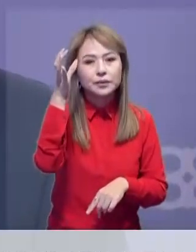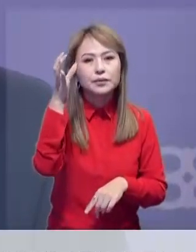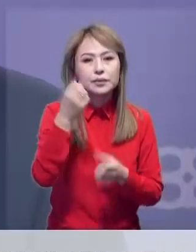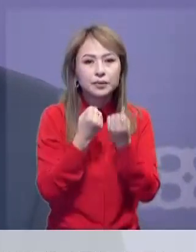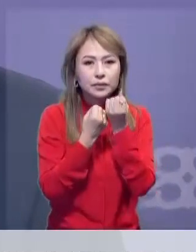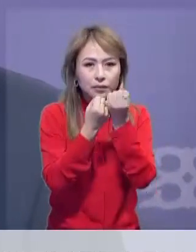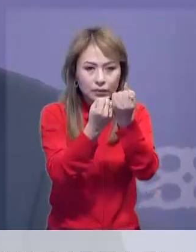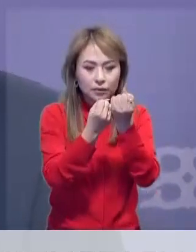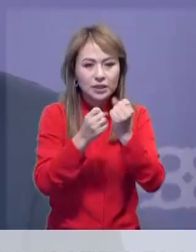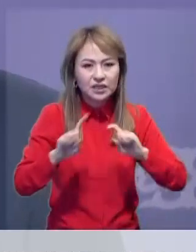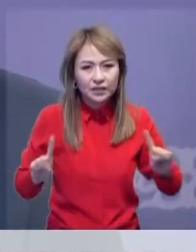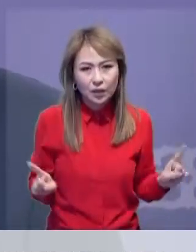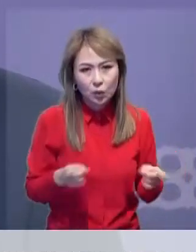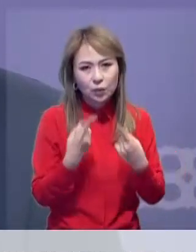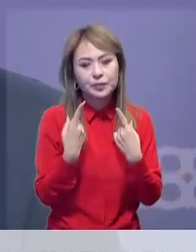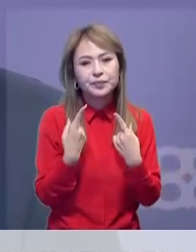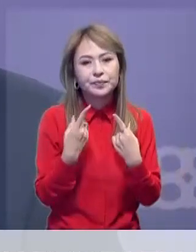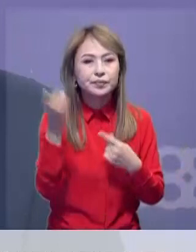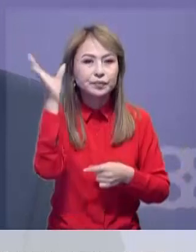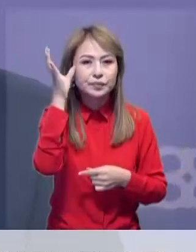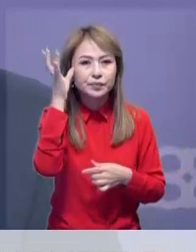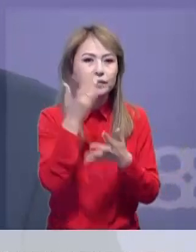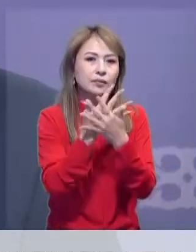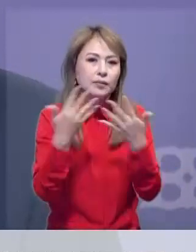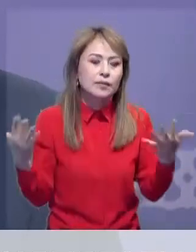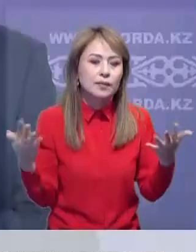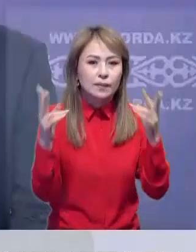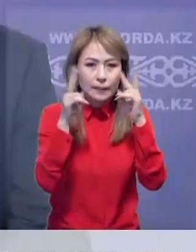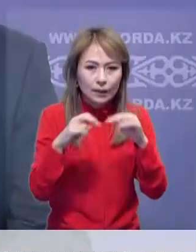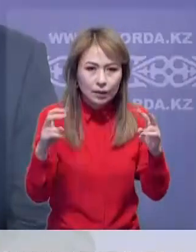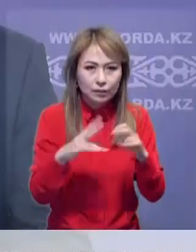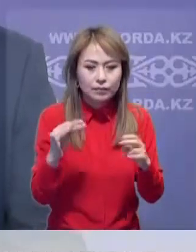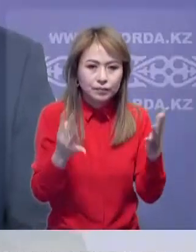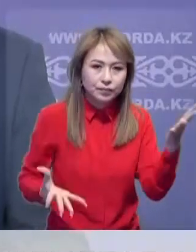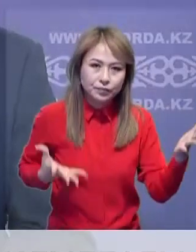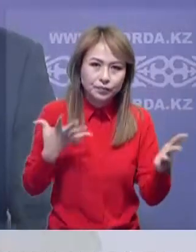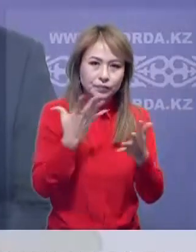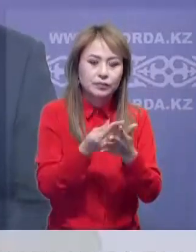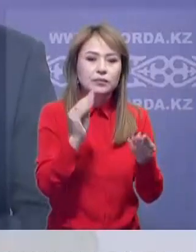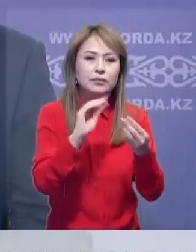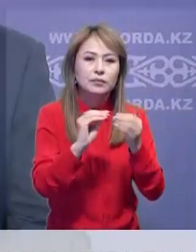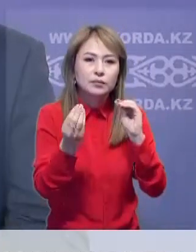қолдау, инфрақұрылым, ғылыми инфрақұрылым, зертханалар және қаржыландыру